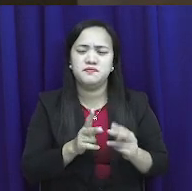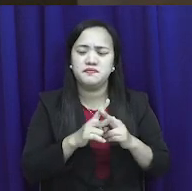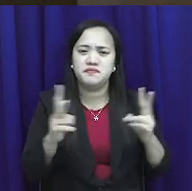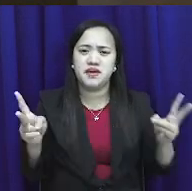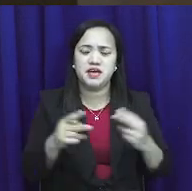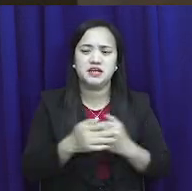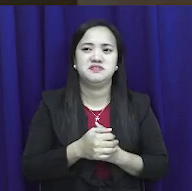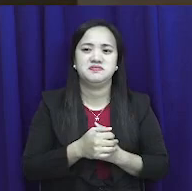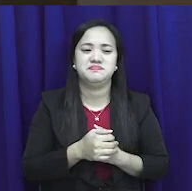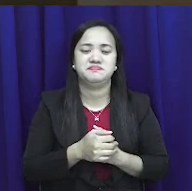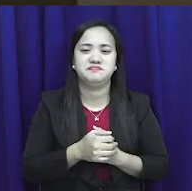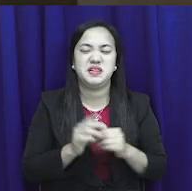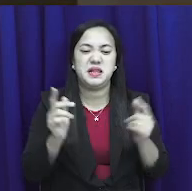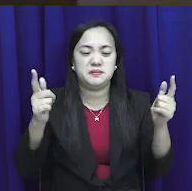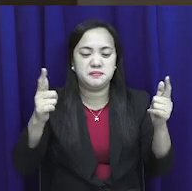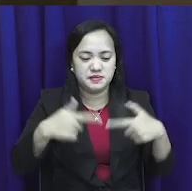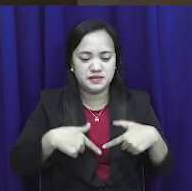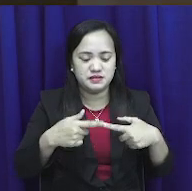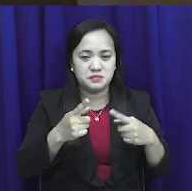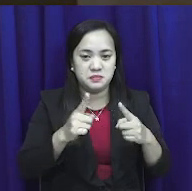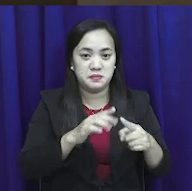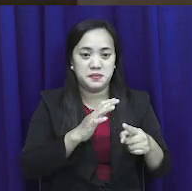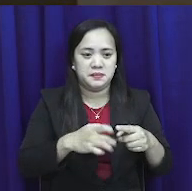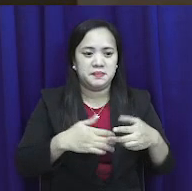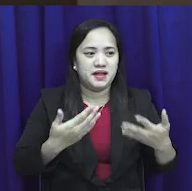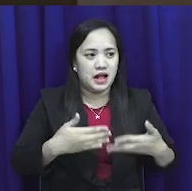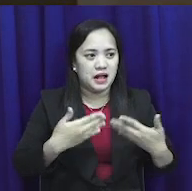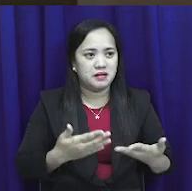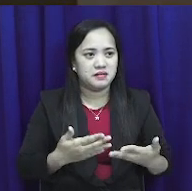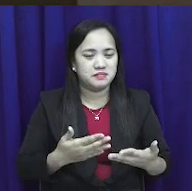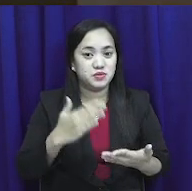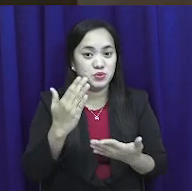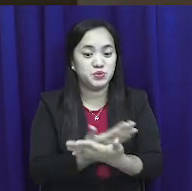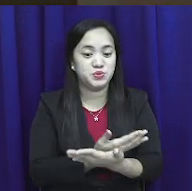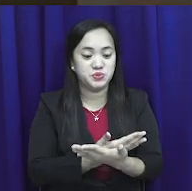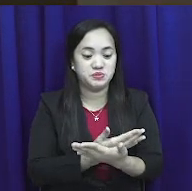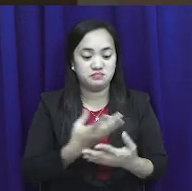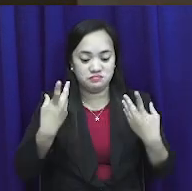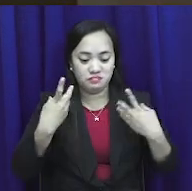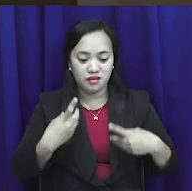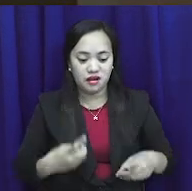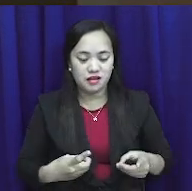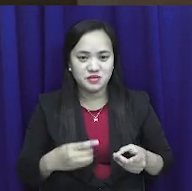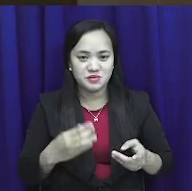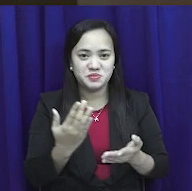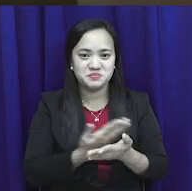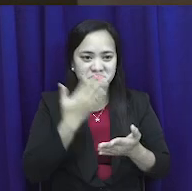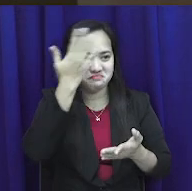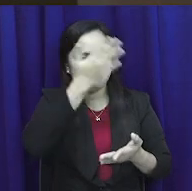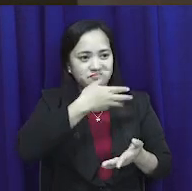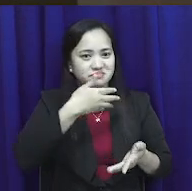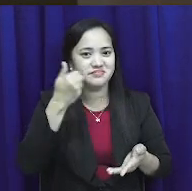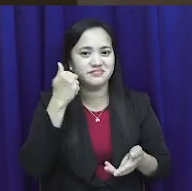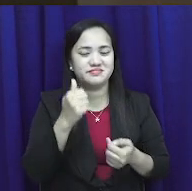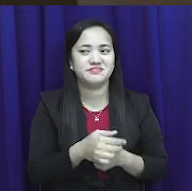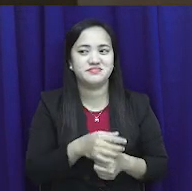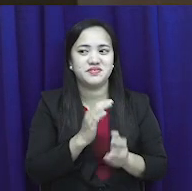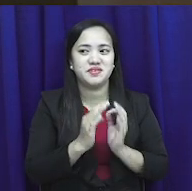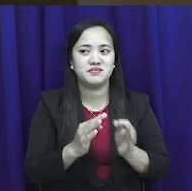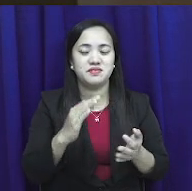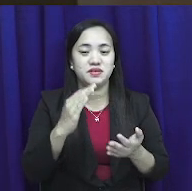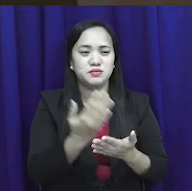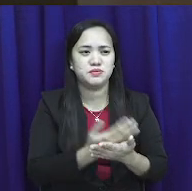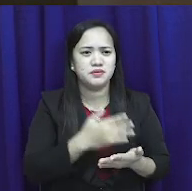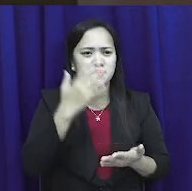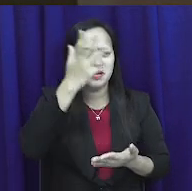yan Opo papakita nilang bagong damit Paano kapag naluma na ung damit Yeah kapag Nagpaayos ng